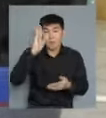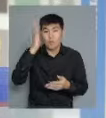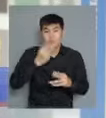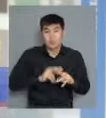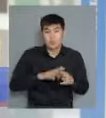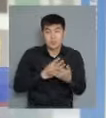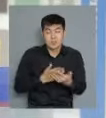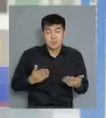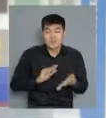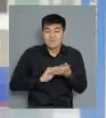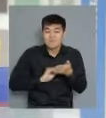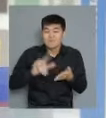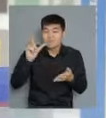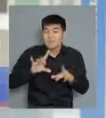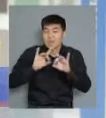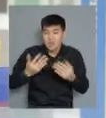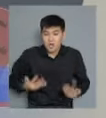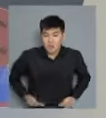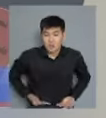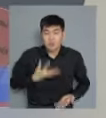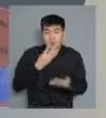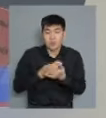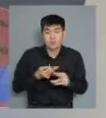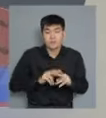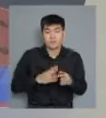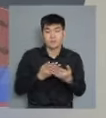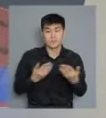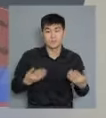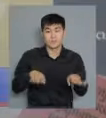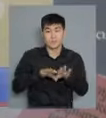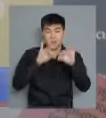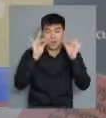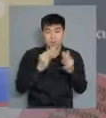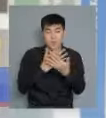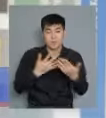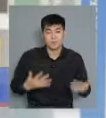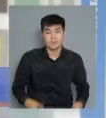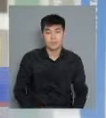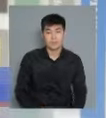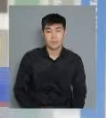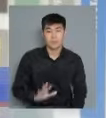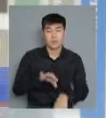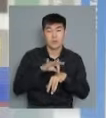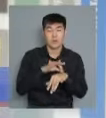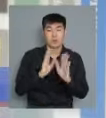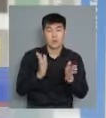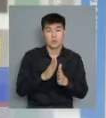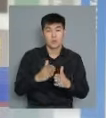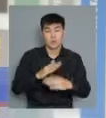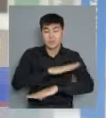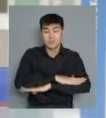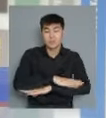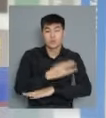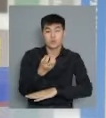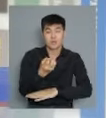журналистов выйдут писатели, рассказывающие реалии жизни языком искусства, так же, как Рахымжан Отарбаев. Здесь будут проводиться не только занятия,